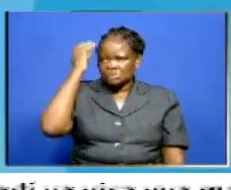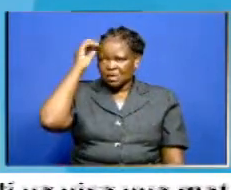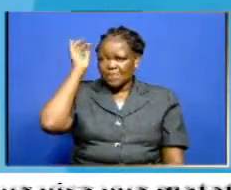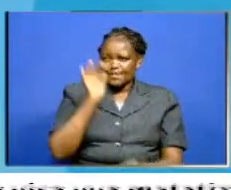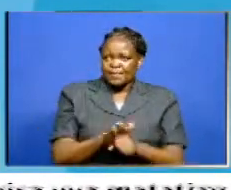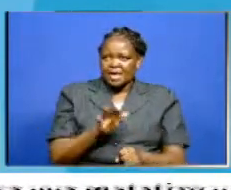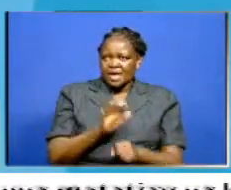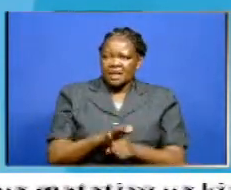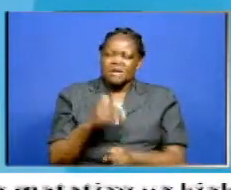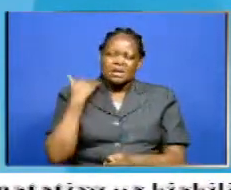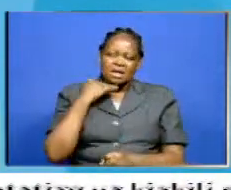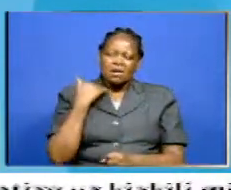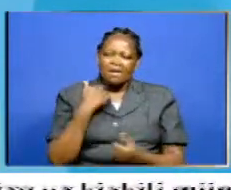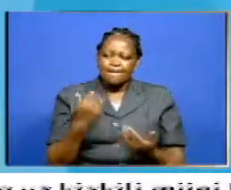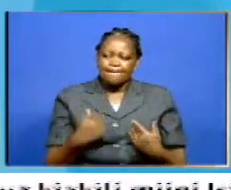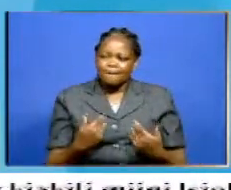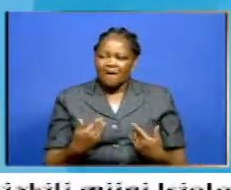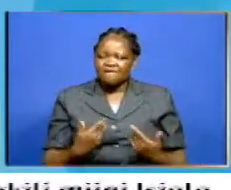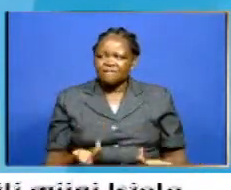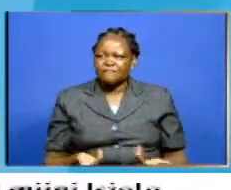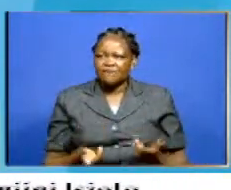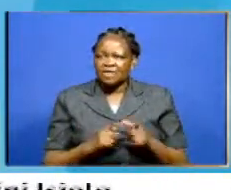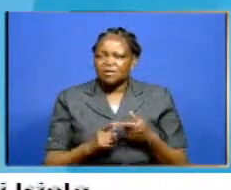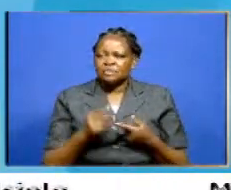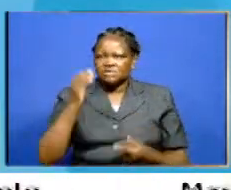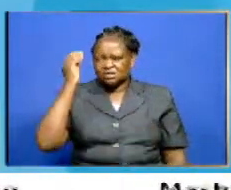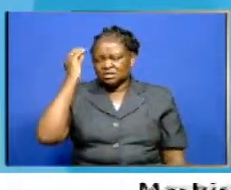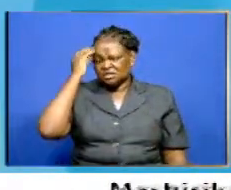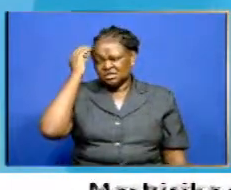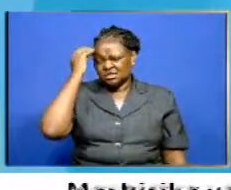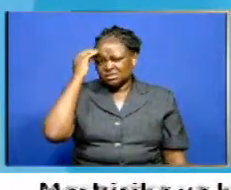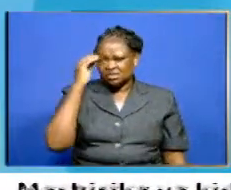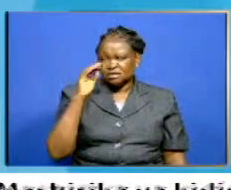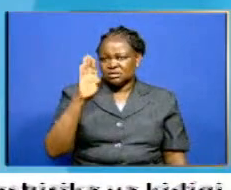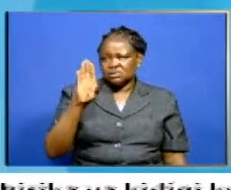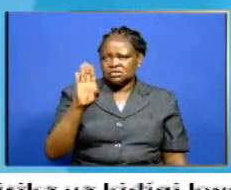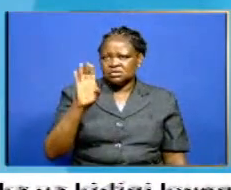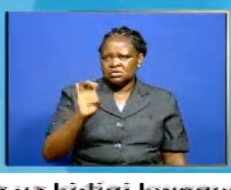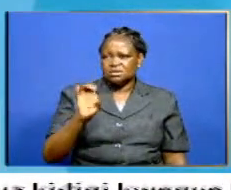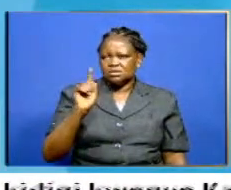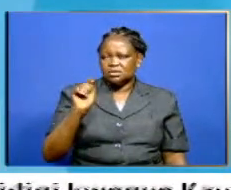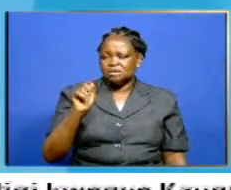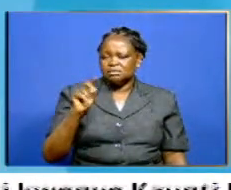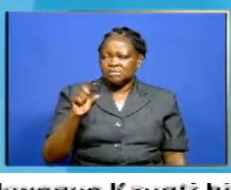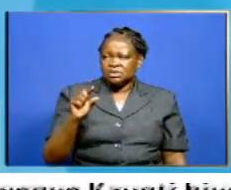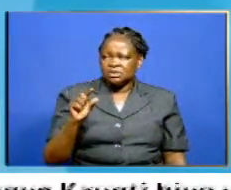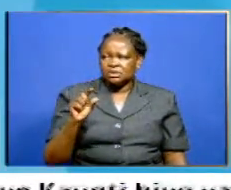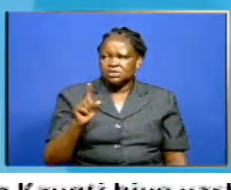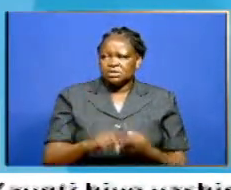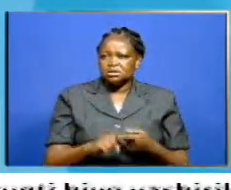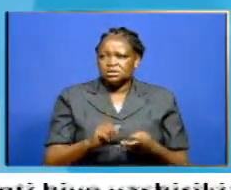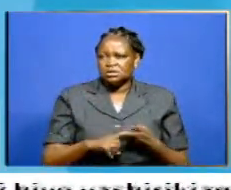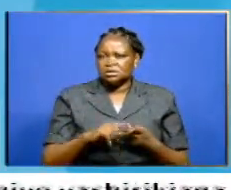wanafanya crime ya ku, maybe unapata wanafunzi wana bet, maybe wengine wana